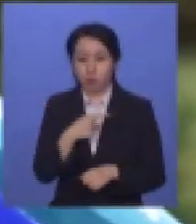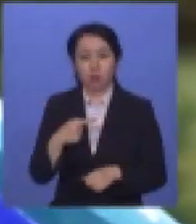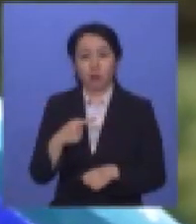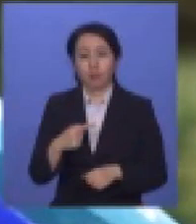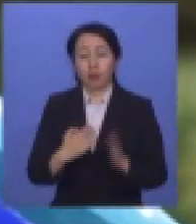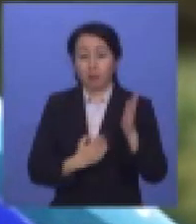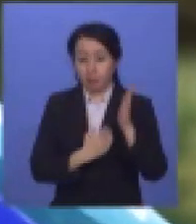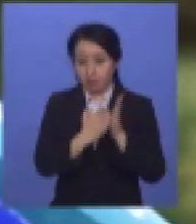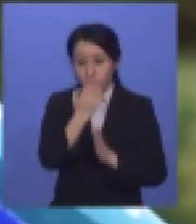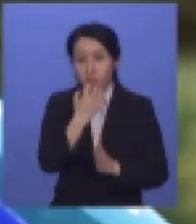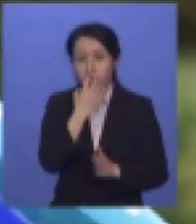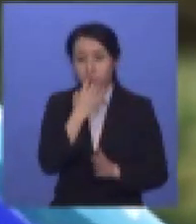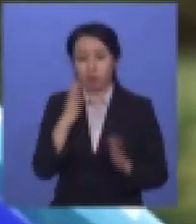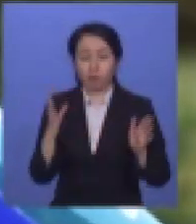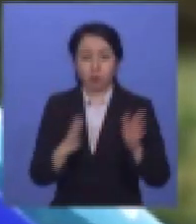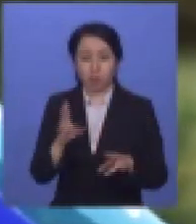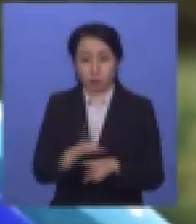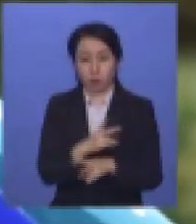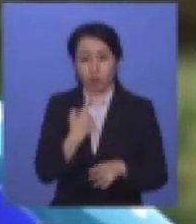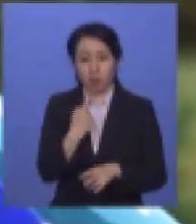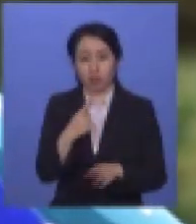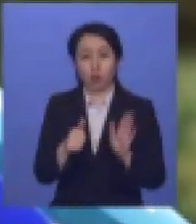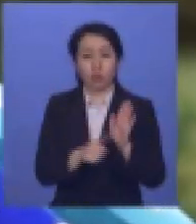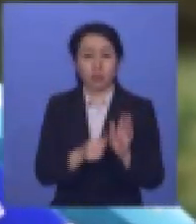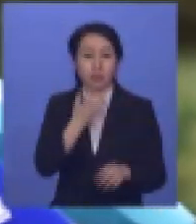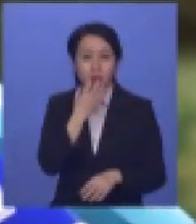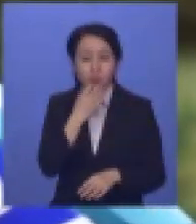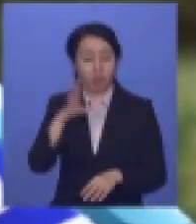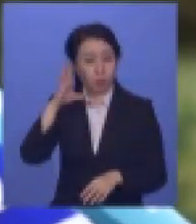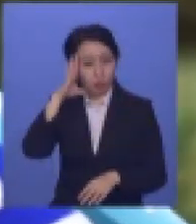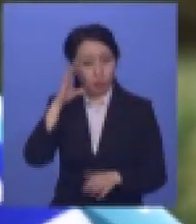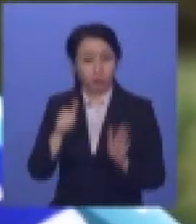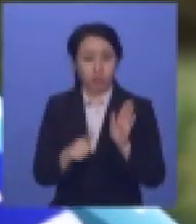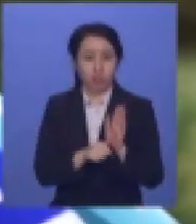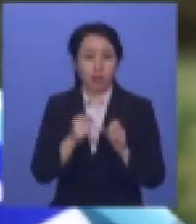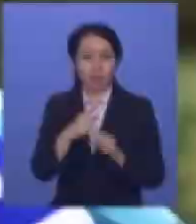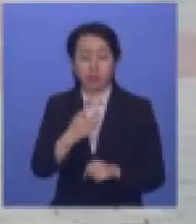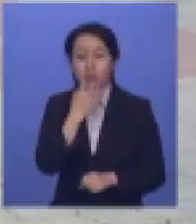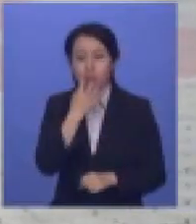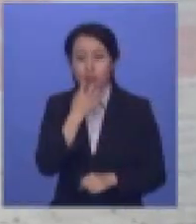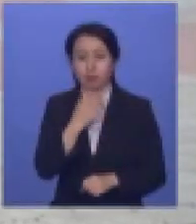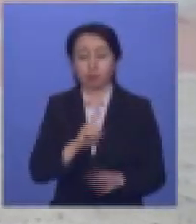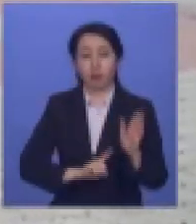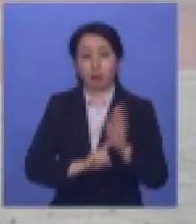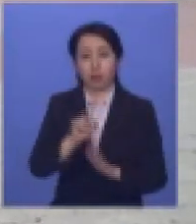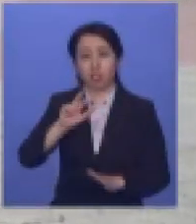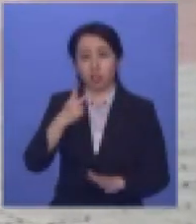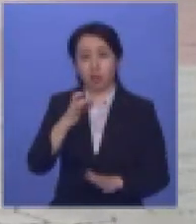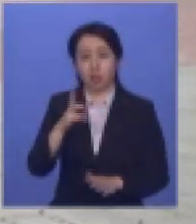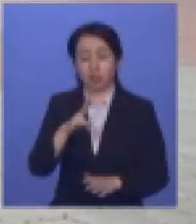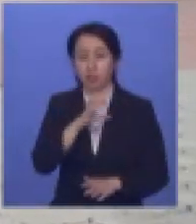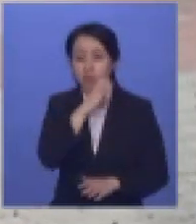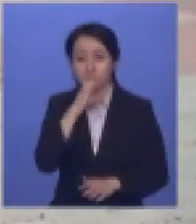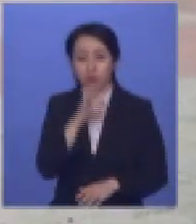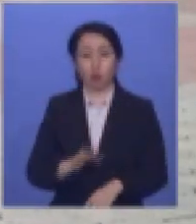постепенное повышение температуры воздуха ночью до 1-6 тепла, днем до 6-11 тепла. В начале третьей декады на